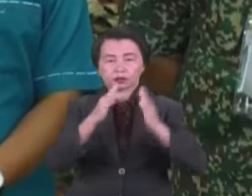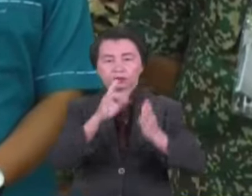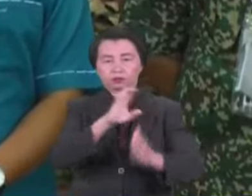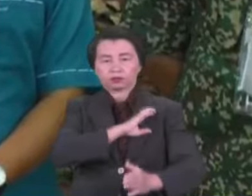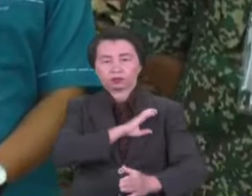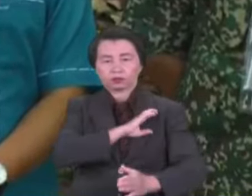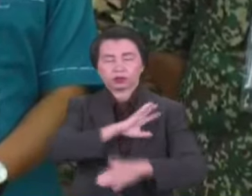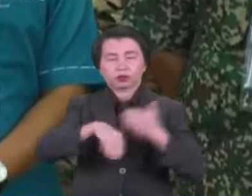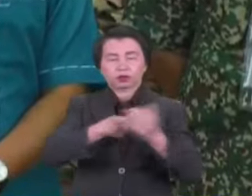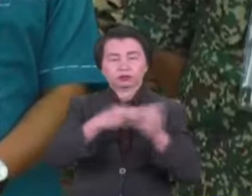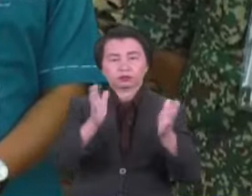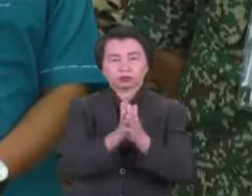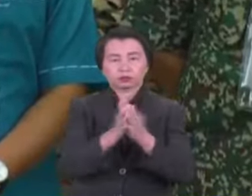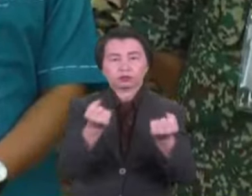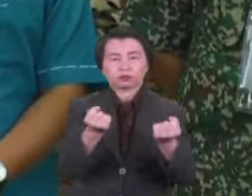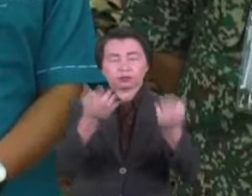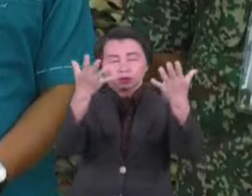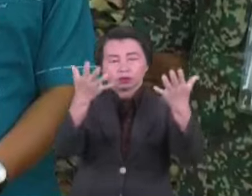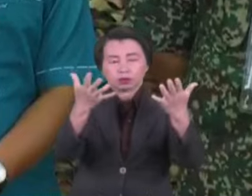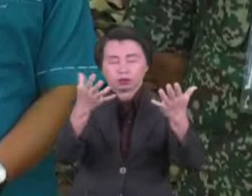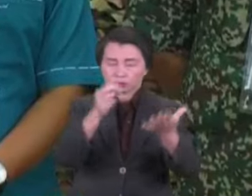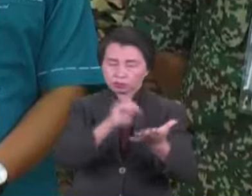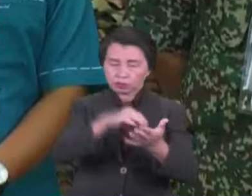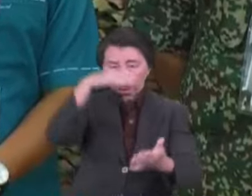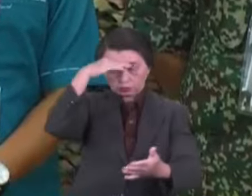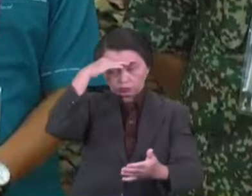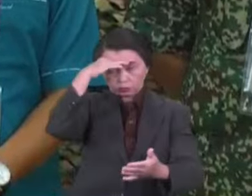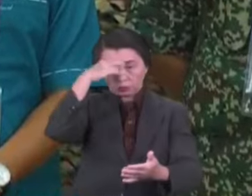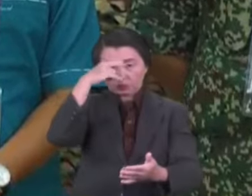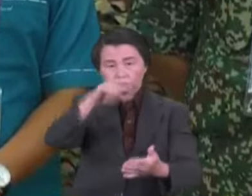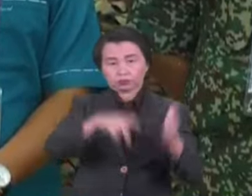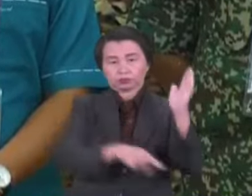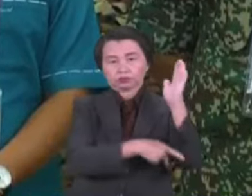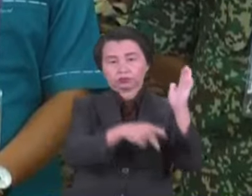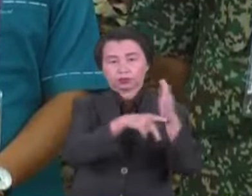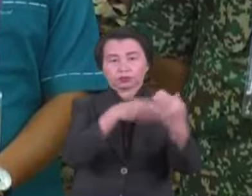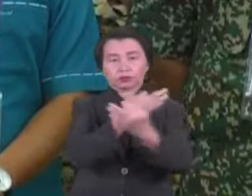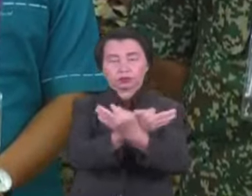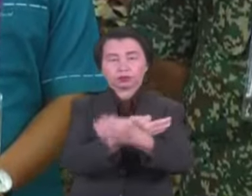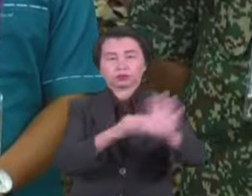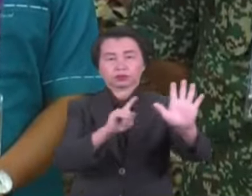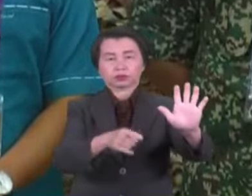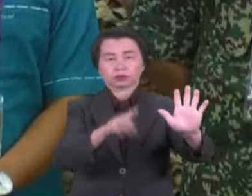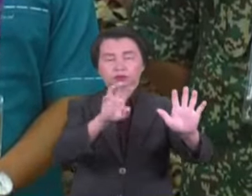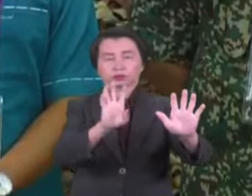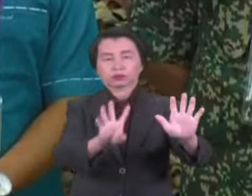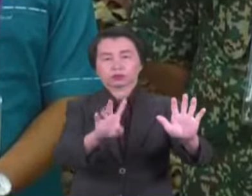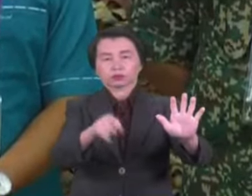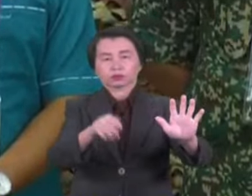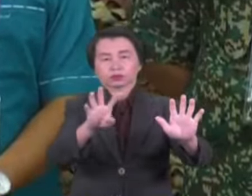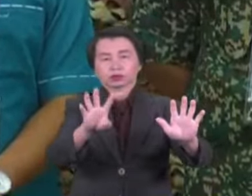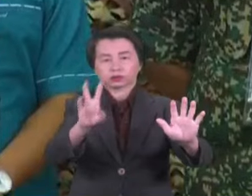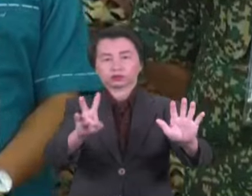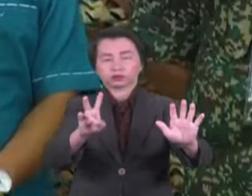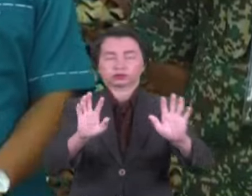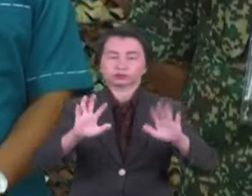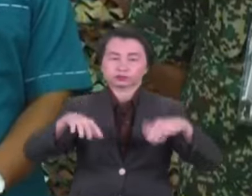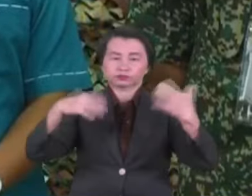Lalang. Keseluruhannya paling ramai di Johor ini bagi Parlimen Keluang, iaitu 5,447 orang. Sekian dulu